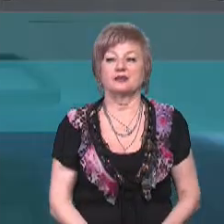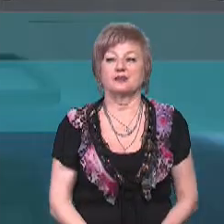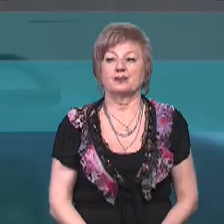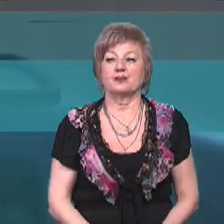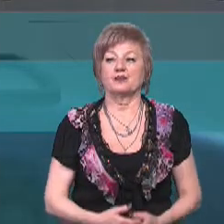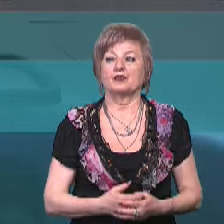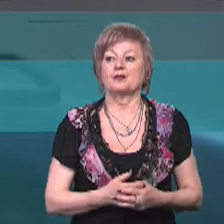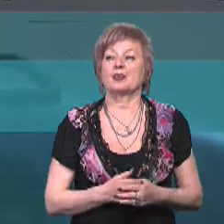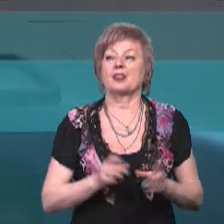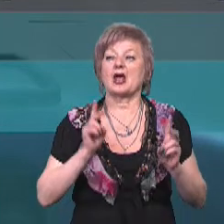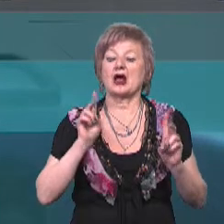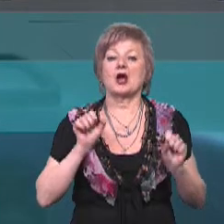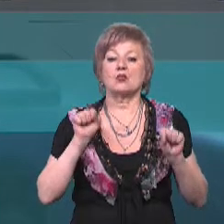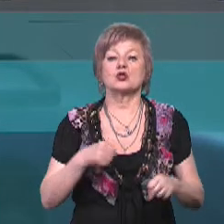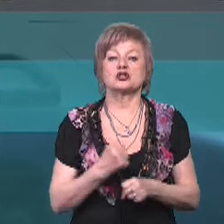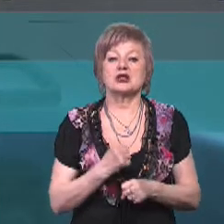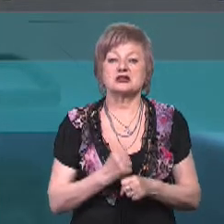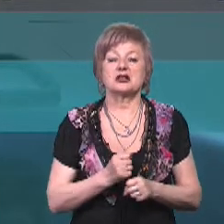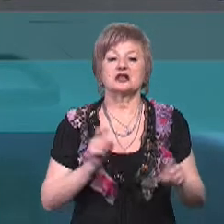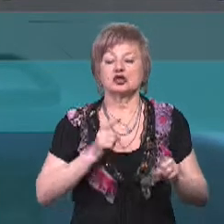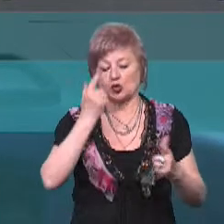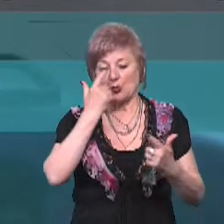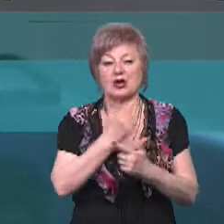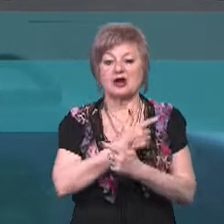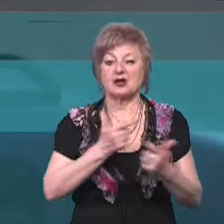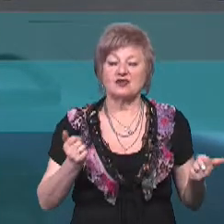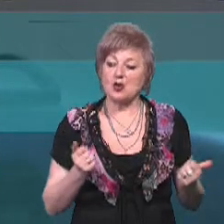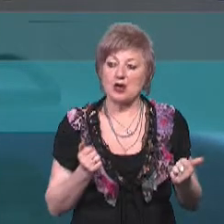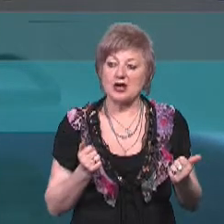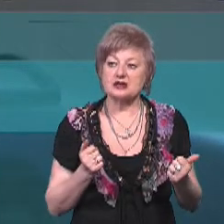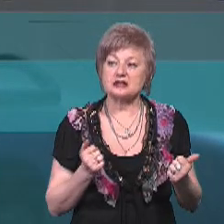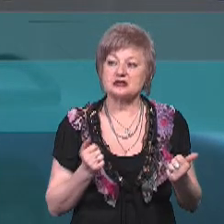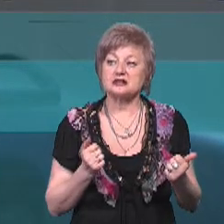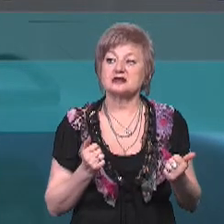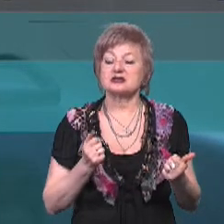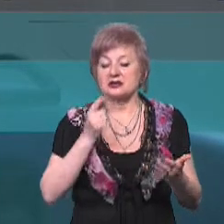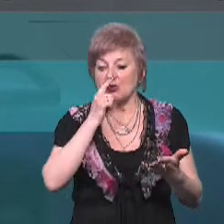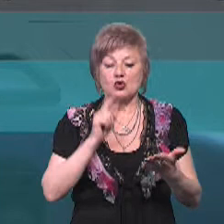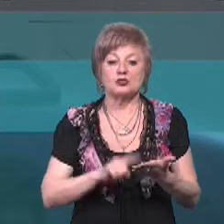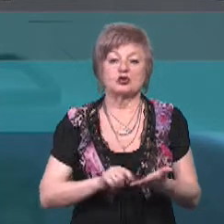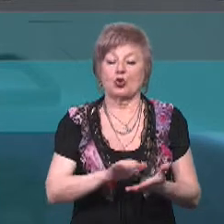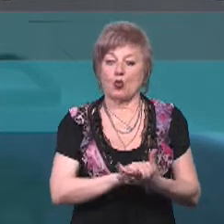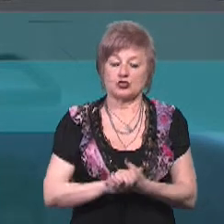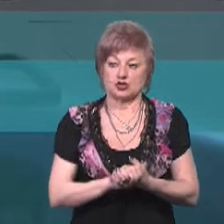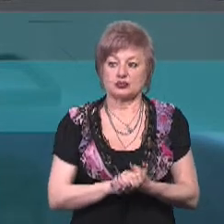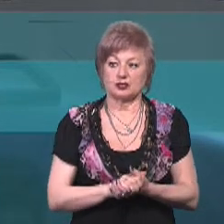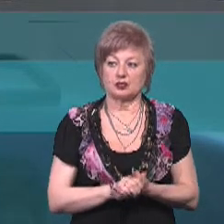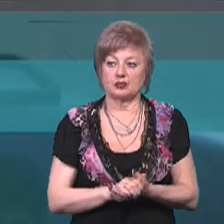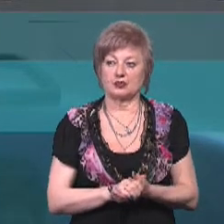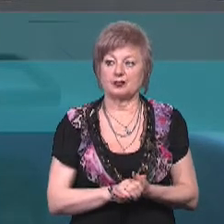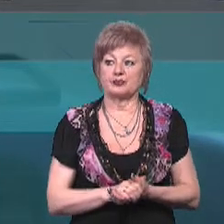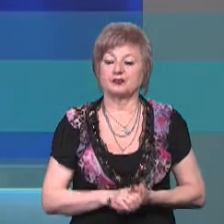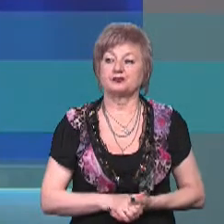Як, на вашу думку, можна зробити так, щоб інформація про ці цифри вона надходила до суспільства більш